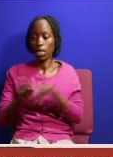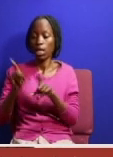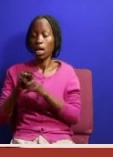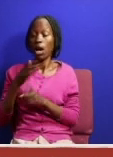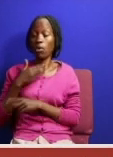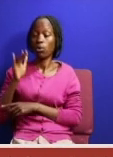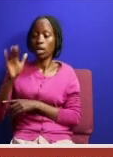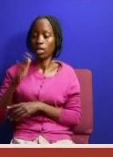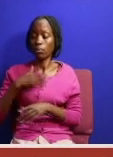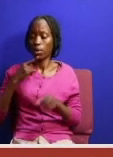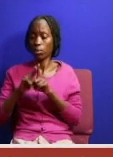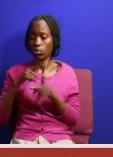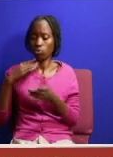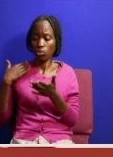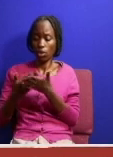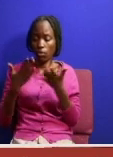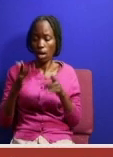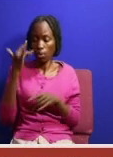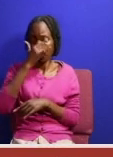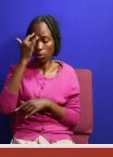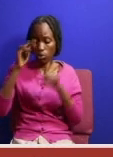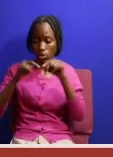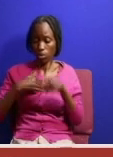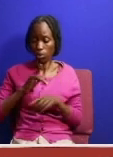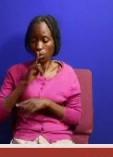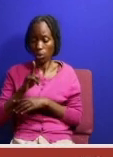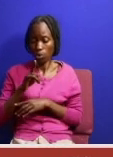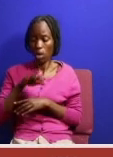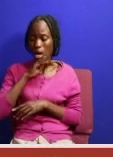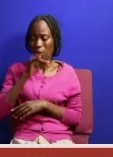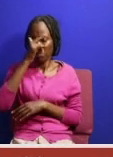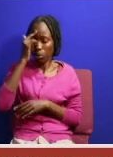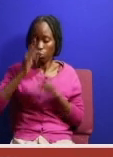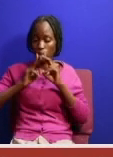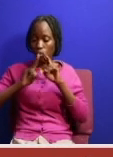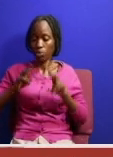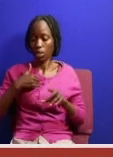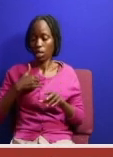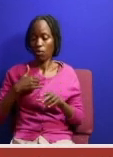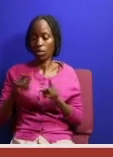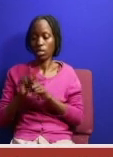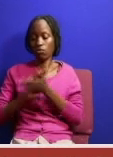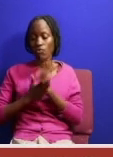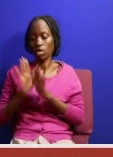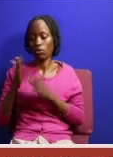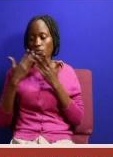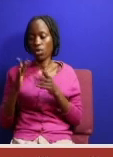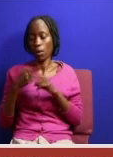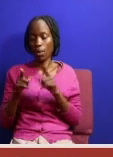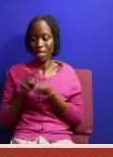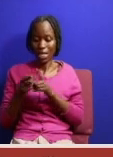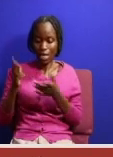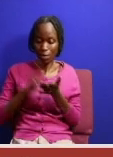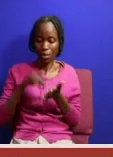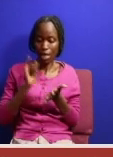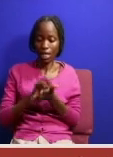ndugu zangu wenye ambao mmefika hapa, kwa sababu leo nina hakika baba kwa sababu ya imani nyingi ameshawasamehe. Lakini tusurudie